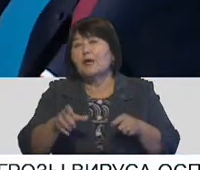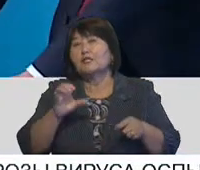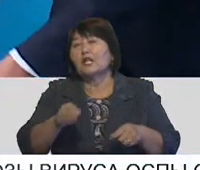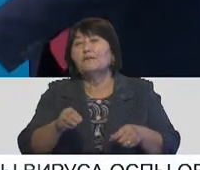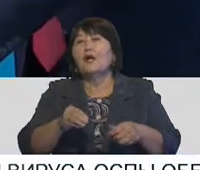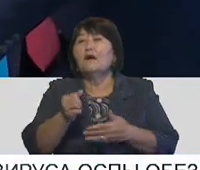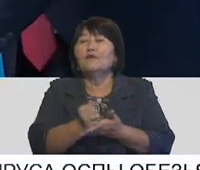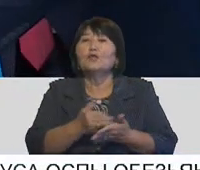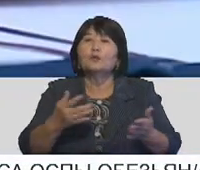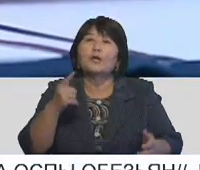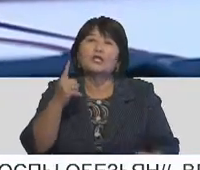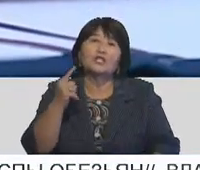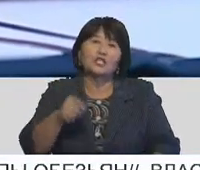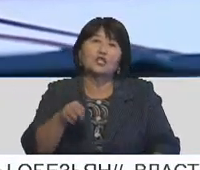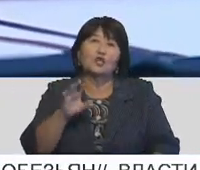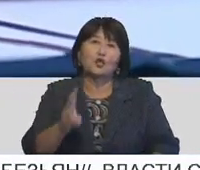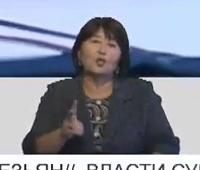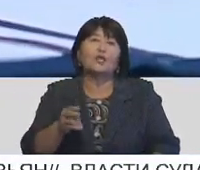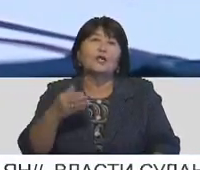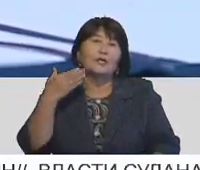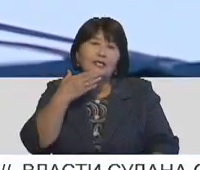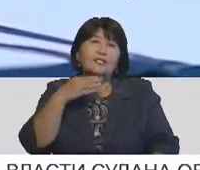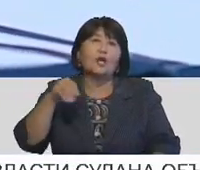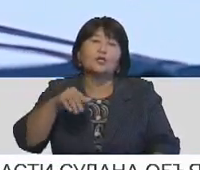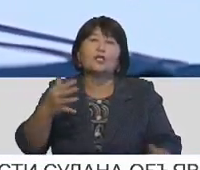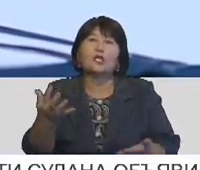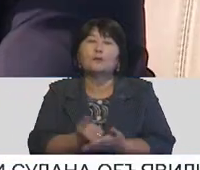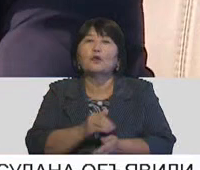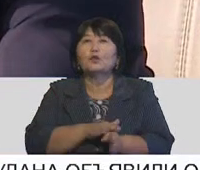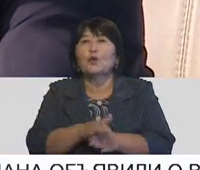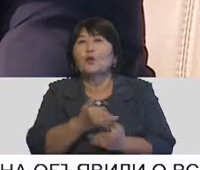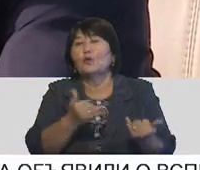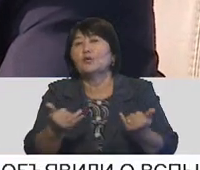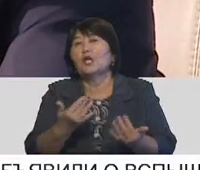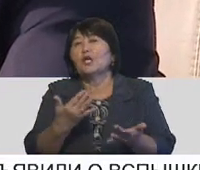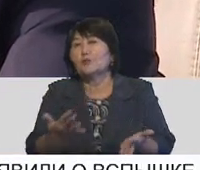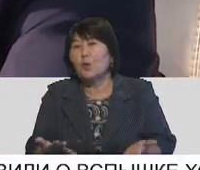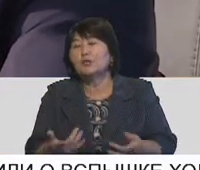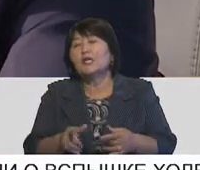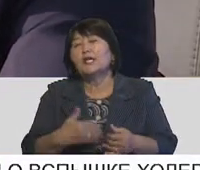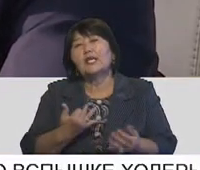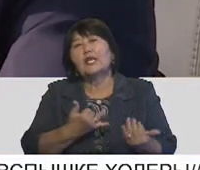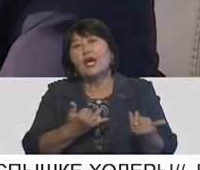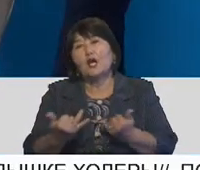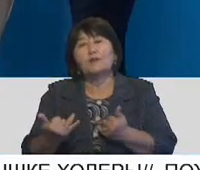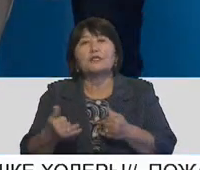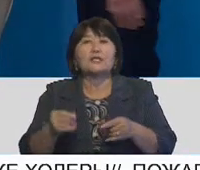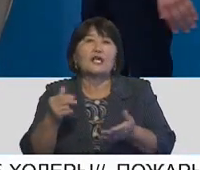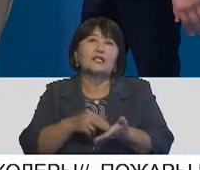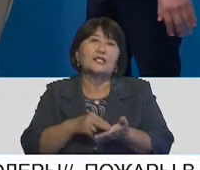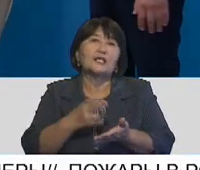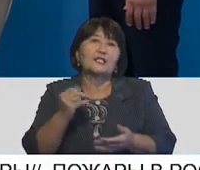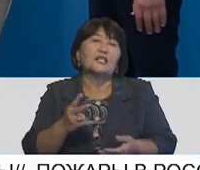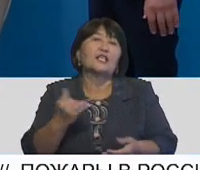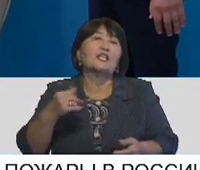регионов более 1.000 тонн риса и соли это позволит полностью утворить внутренний спрос А так также обеспечит стабилизацию цен на рис и